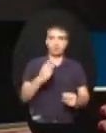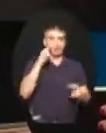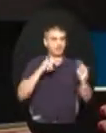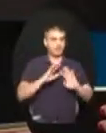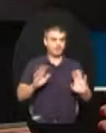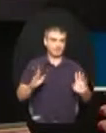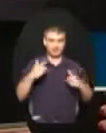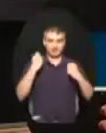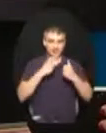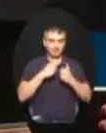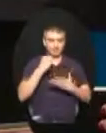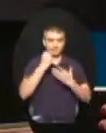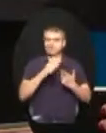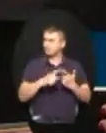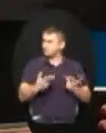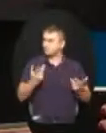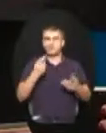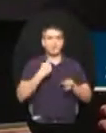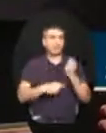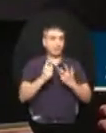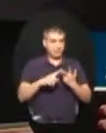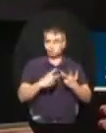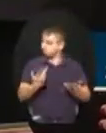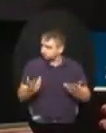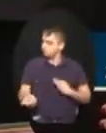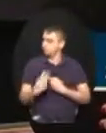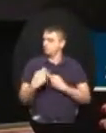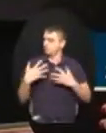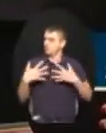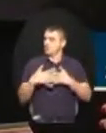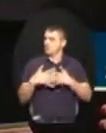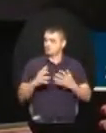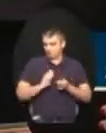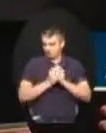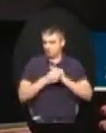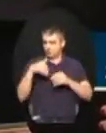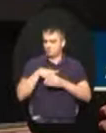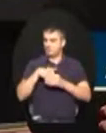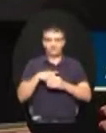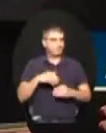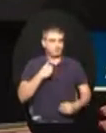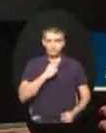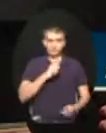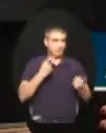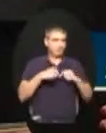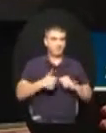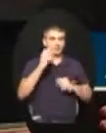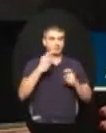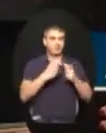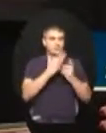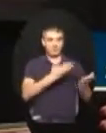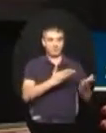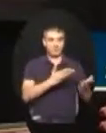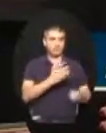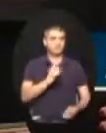שהיא. חינוכית, תקציבית, כלכלית, סליחה. שיכנסו לתוך קואליציה וישנו לא, מלפנים. אני לא בוועד המנהל של המפלגה לא,